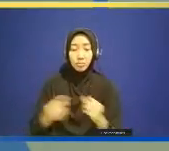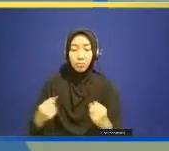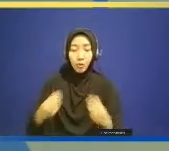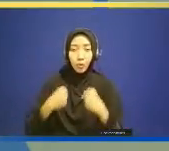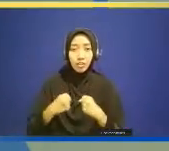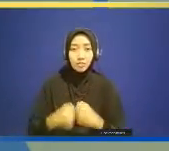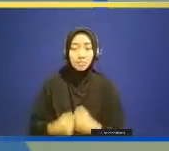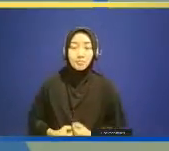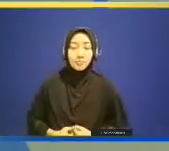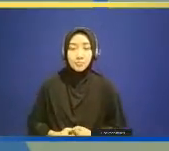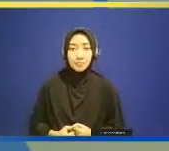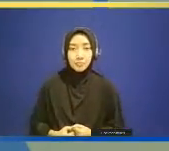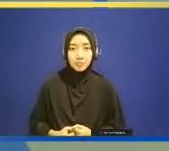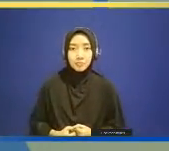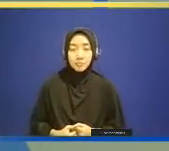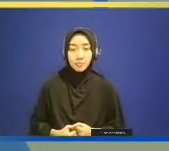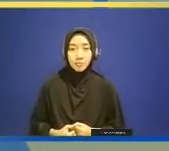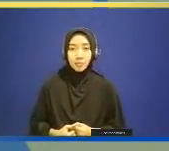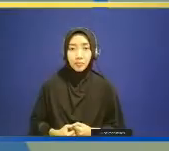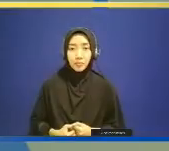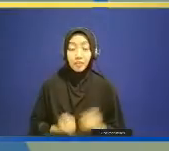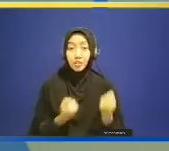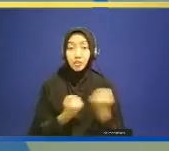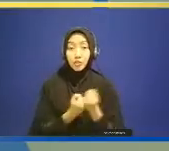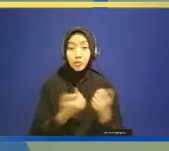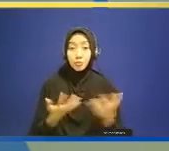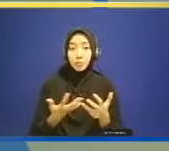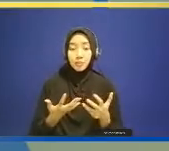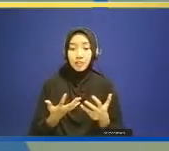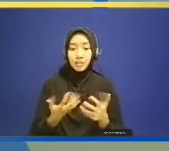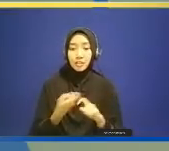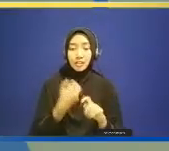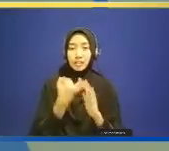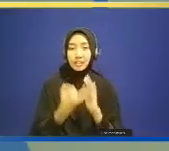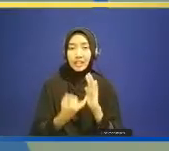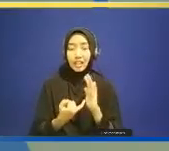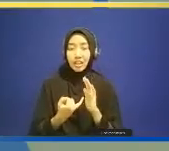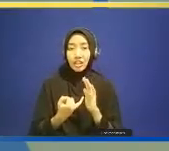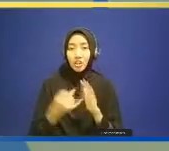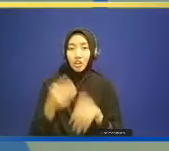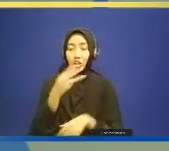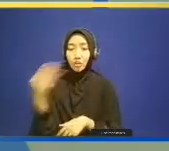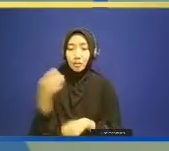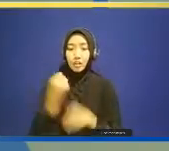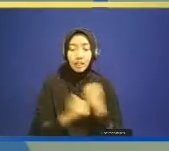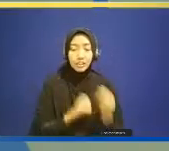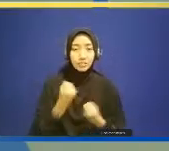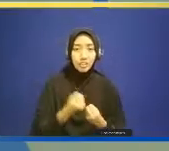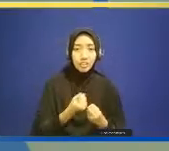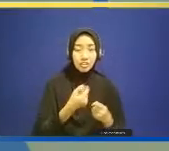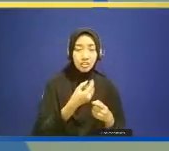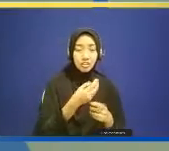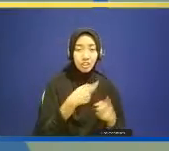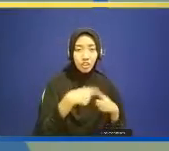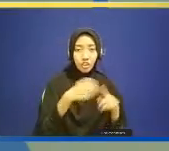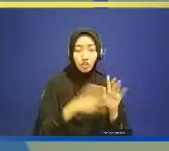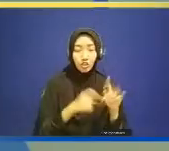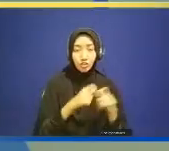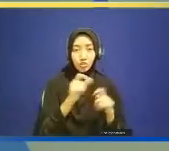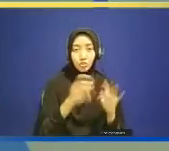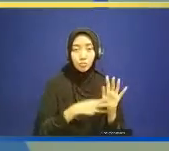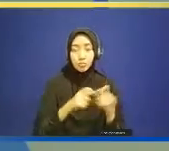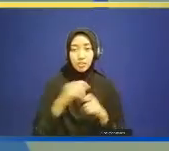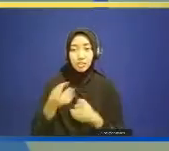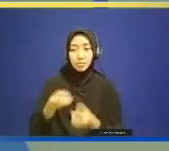menguat hal ini didukung dengan indikator-indikator ekonomi baik dari aktivitas konsumsi dan juga